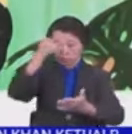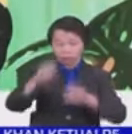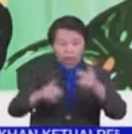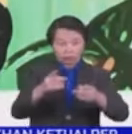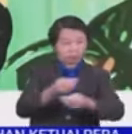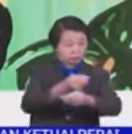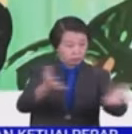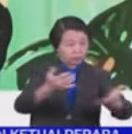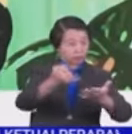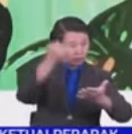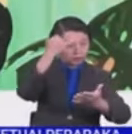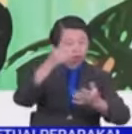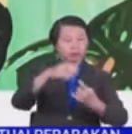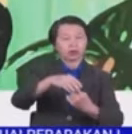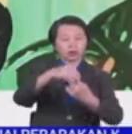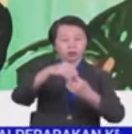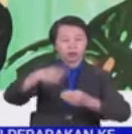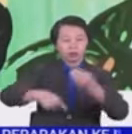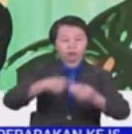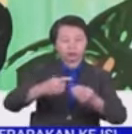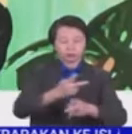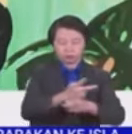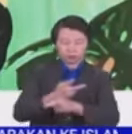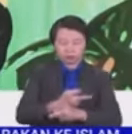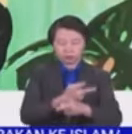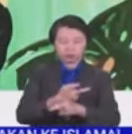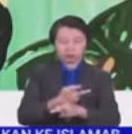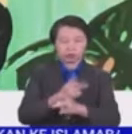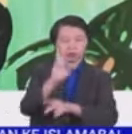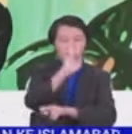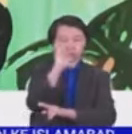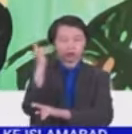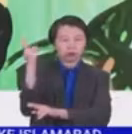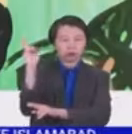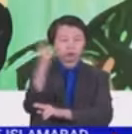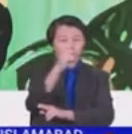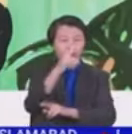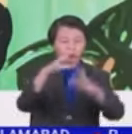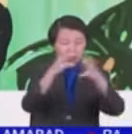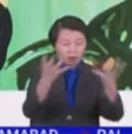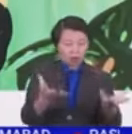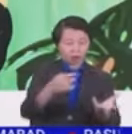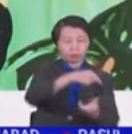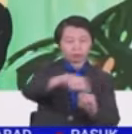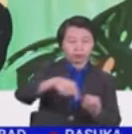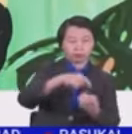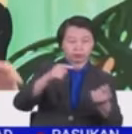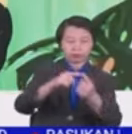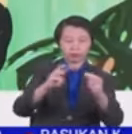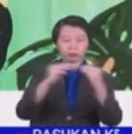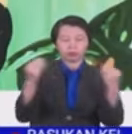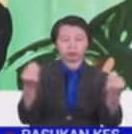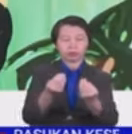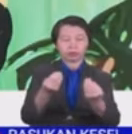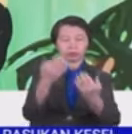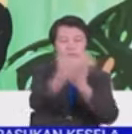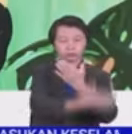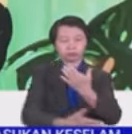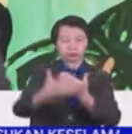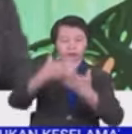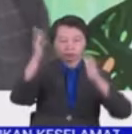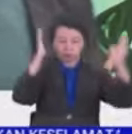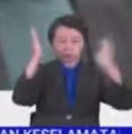orang ramai, khususnya mengenai memelihara dan memelihara hutan dan alam sekitar kepada masyarakat di Semenanjung